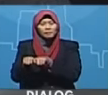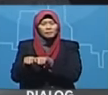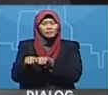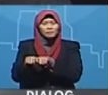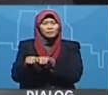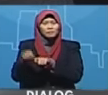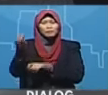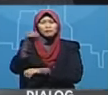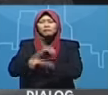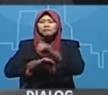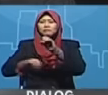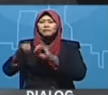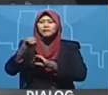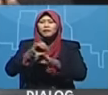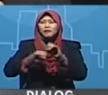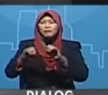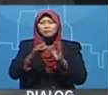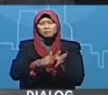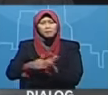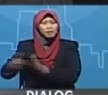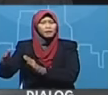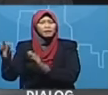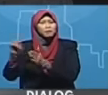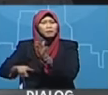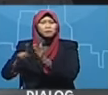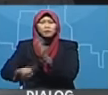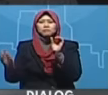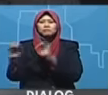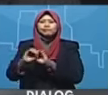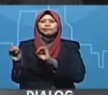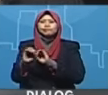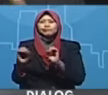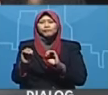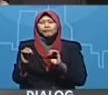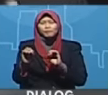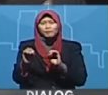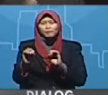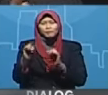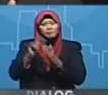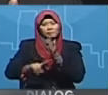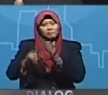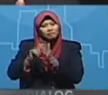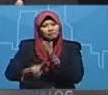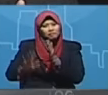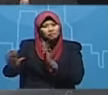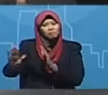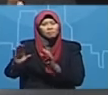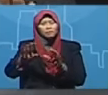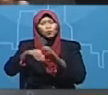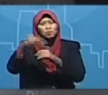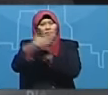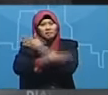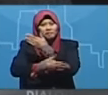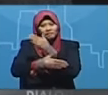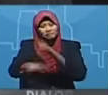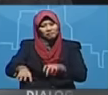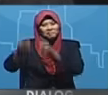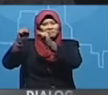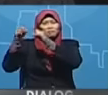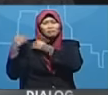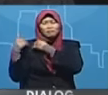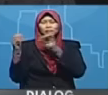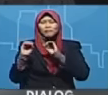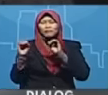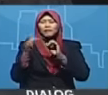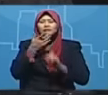ada apa ni diaturkan untuk dia panggil ground handling dan uh-huh. sebagainya. Uh-huh. Dan nasib baik mungkin ada